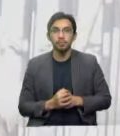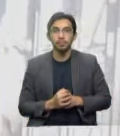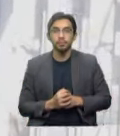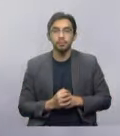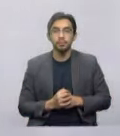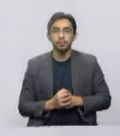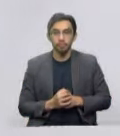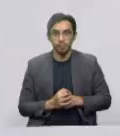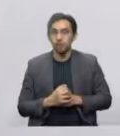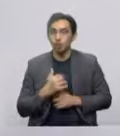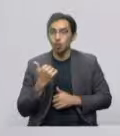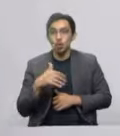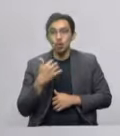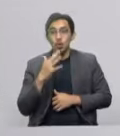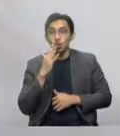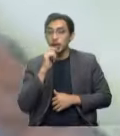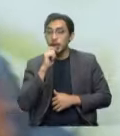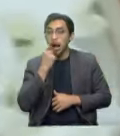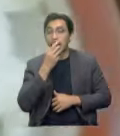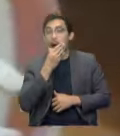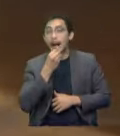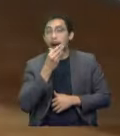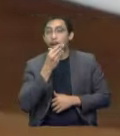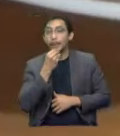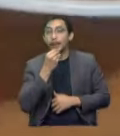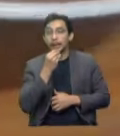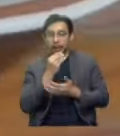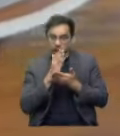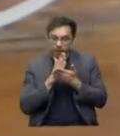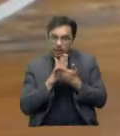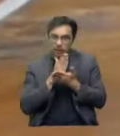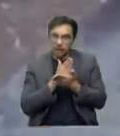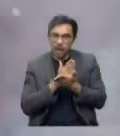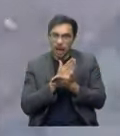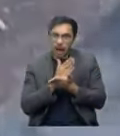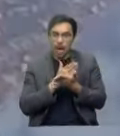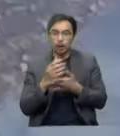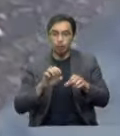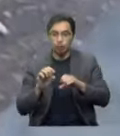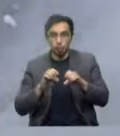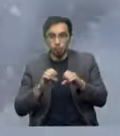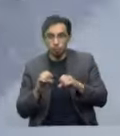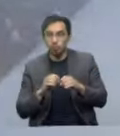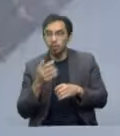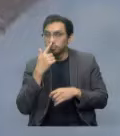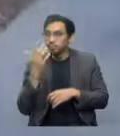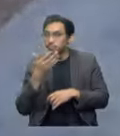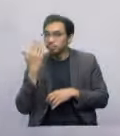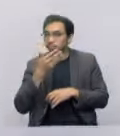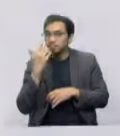Wangi aroma daging kambing cincang berpadu bumbu rempah tradisional, semerbak berbalut lemak kambing